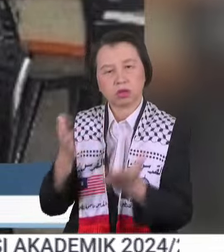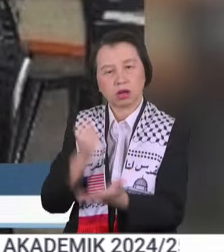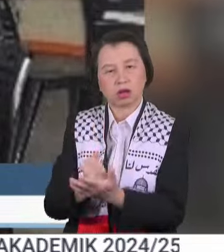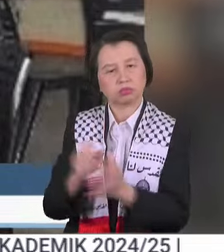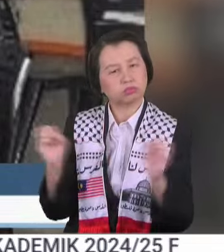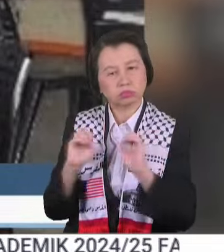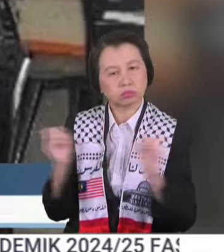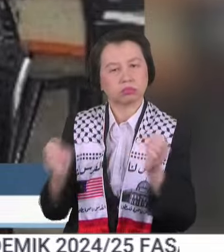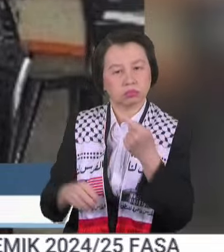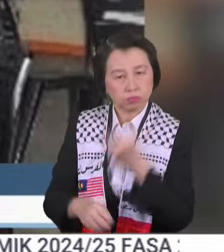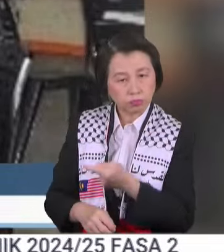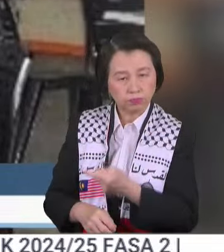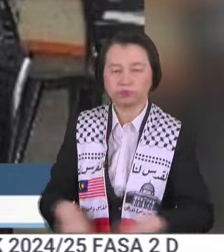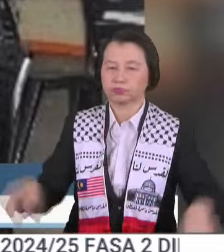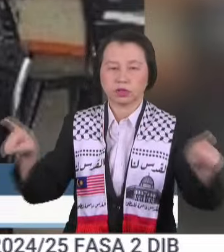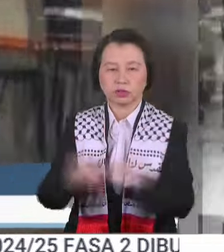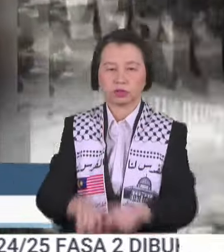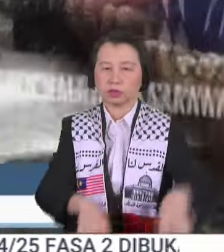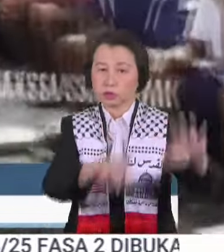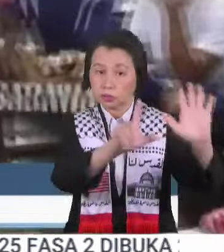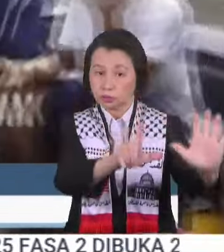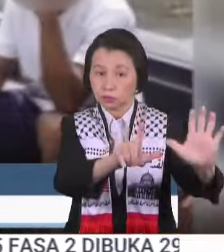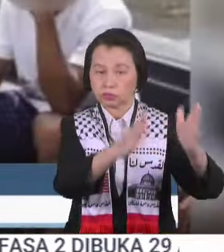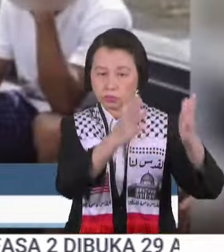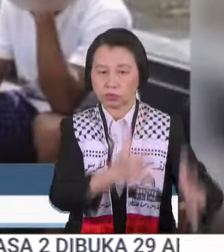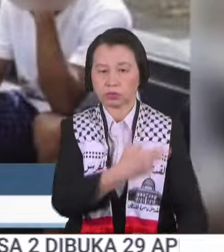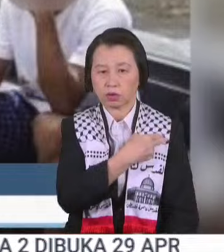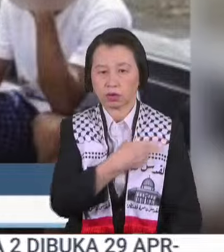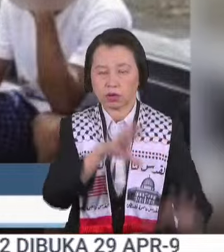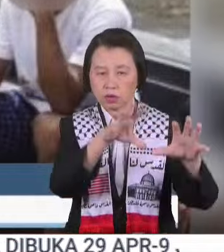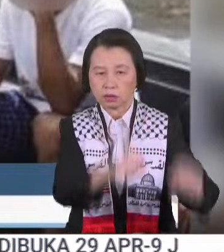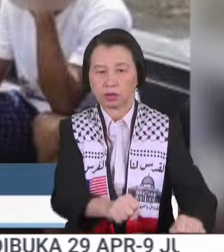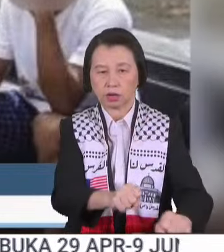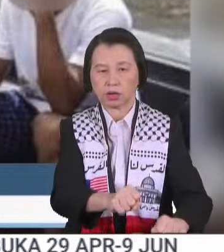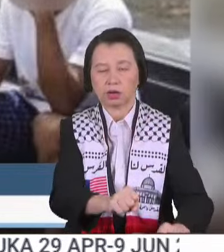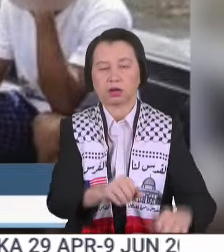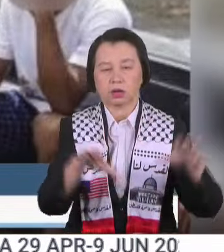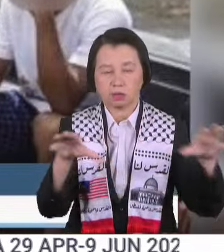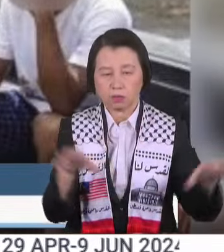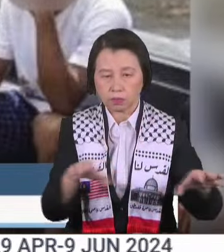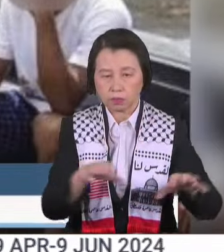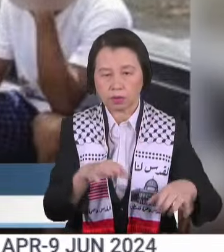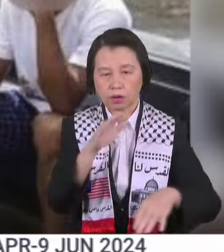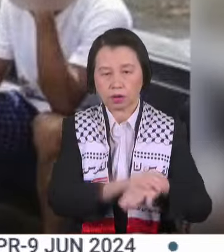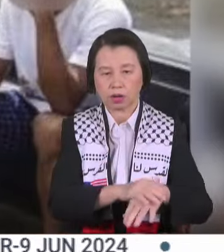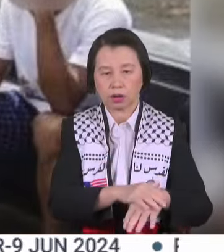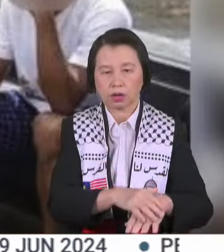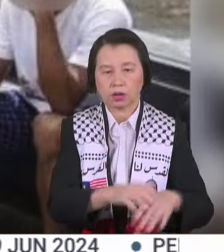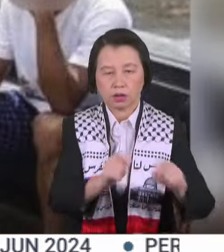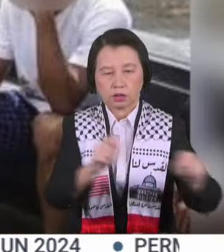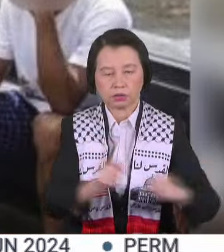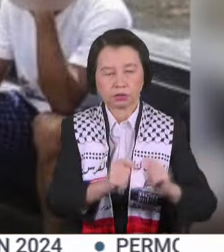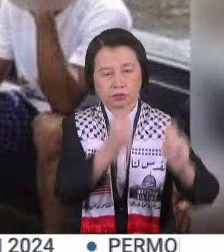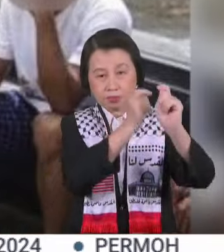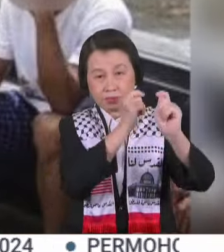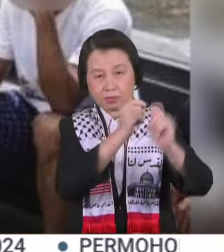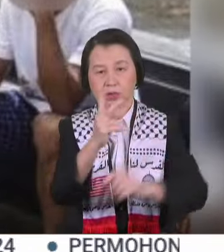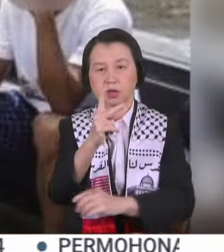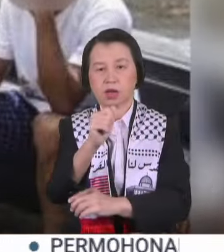sah. Pada hari yang sama, 7 warga Indonesia ditahan menerusi Ops Mahir yang dijalankan ke atas sebuah tapak pembinaan di